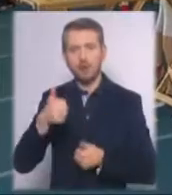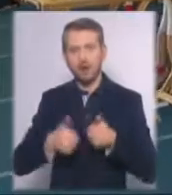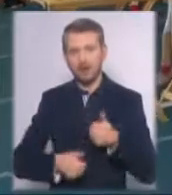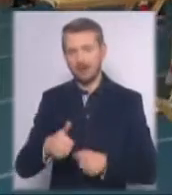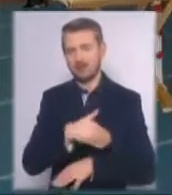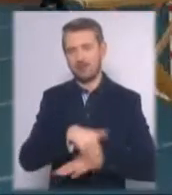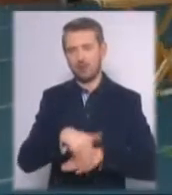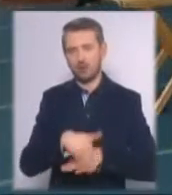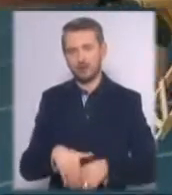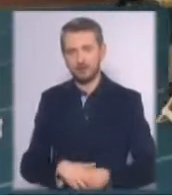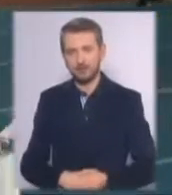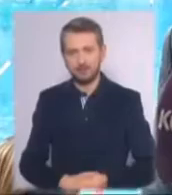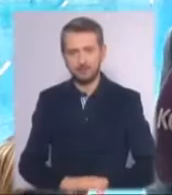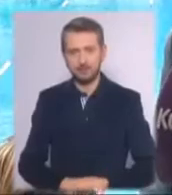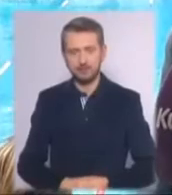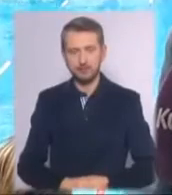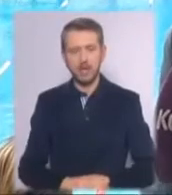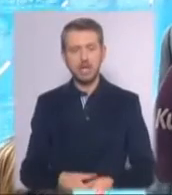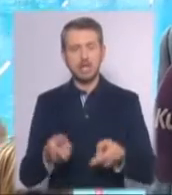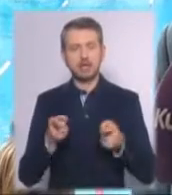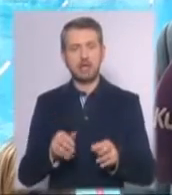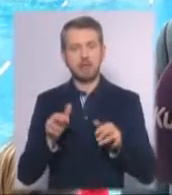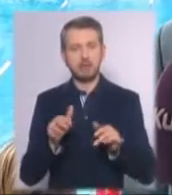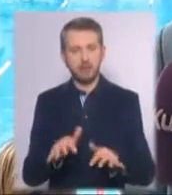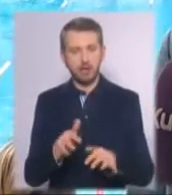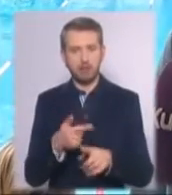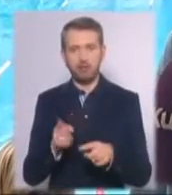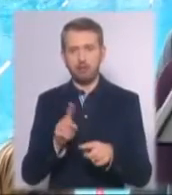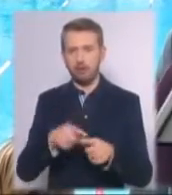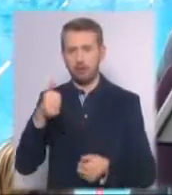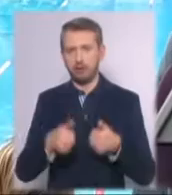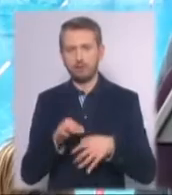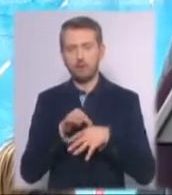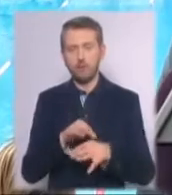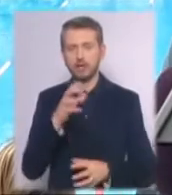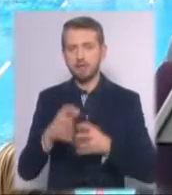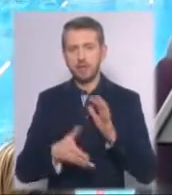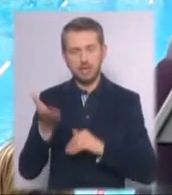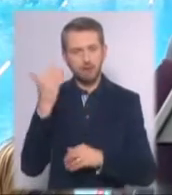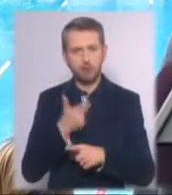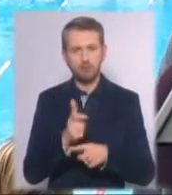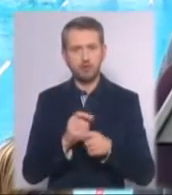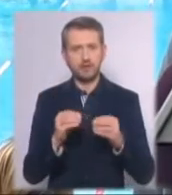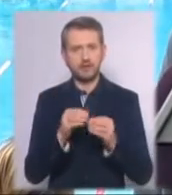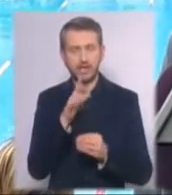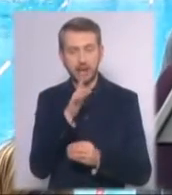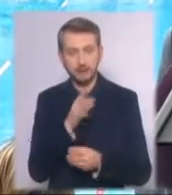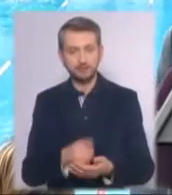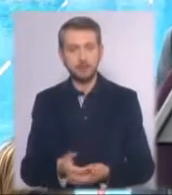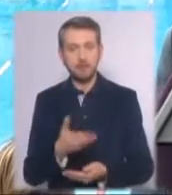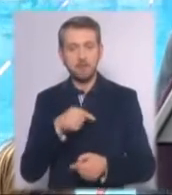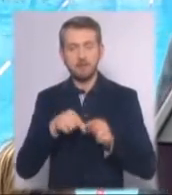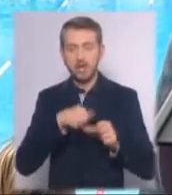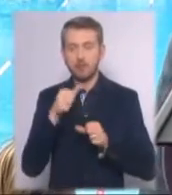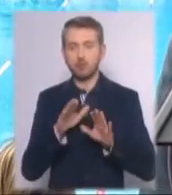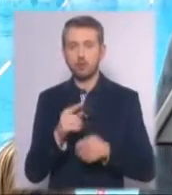неба. На самом деле, эти соревнования проводятся в мире довольно-таки давно, уже больше 10 лет. Мы в этом году только